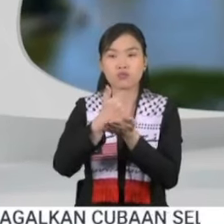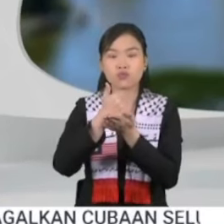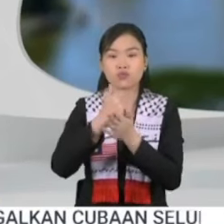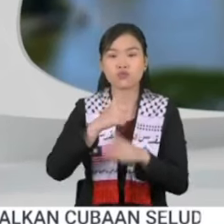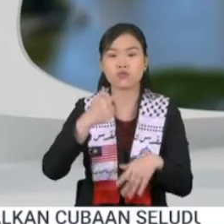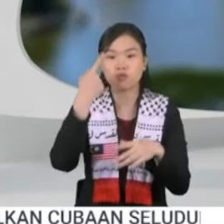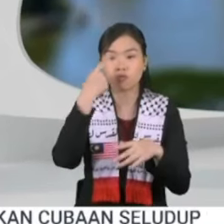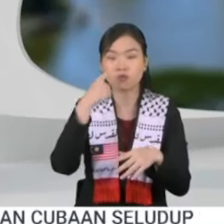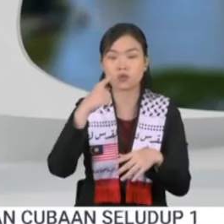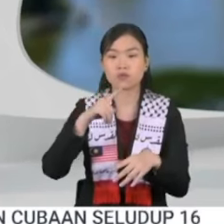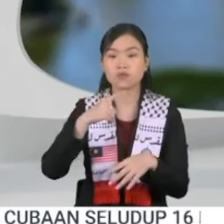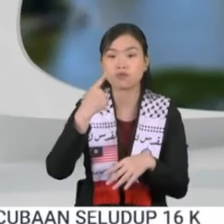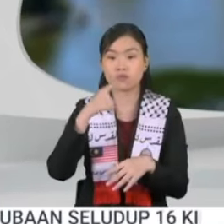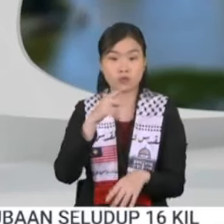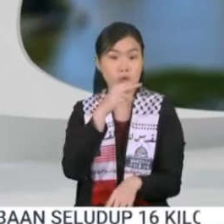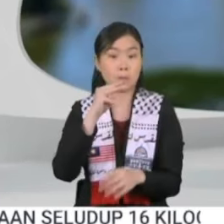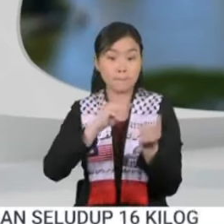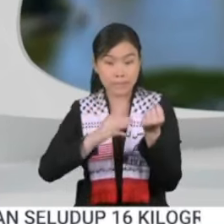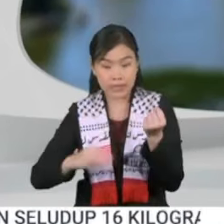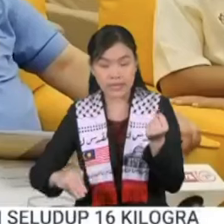kawasan utara Sarawak.